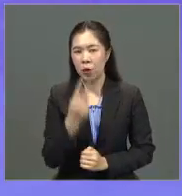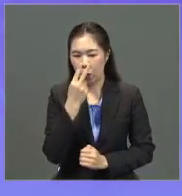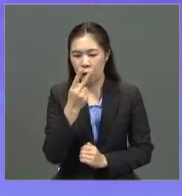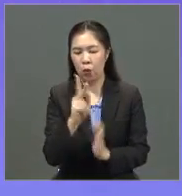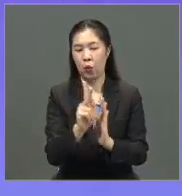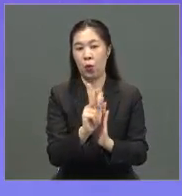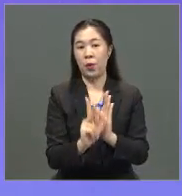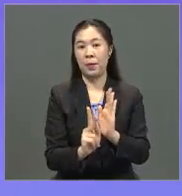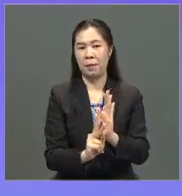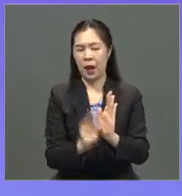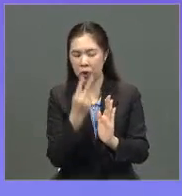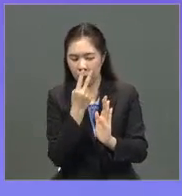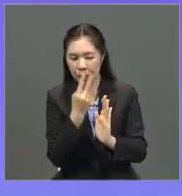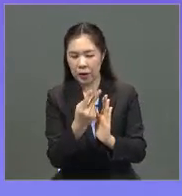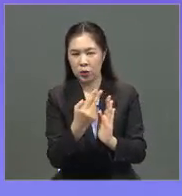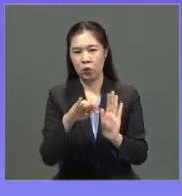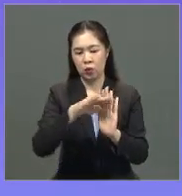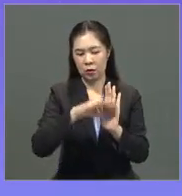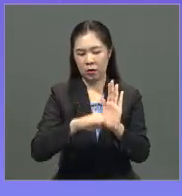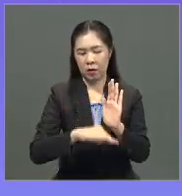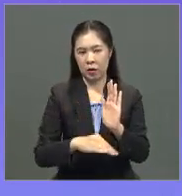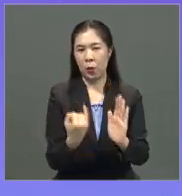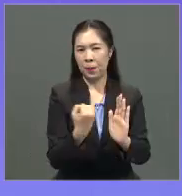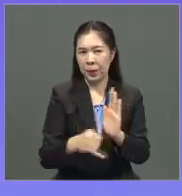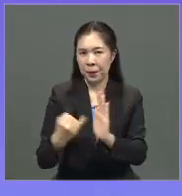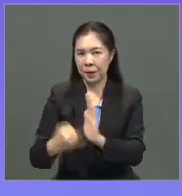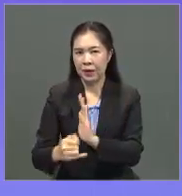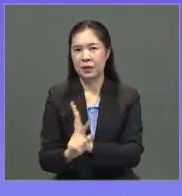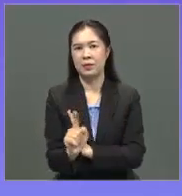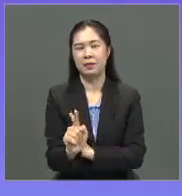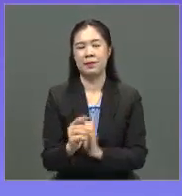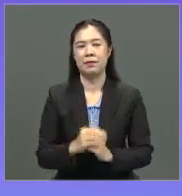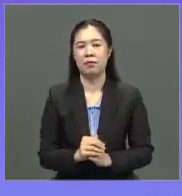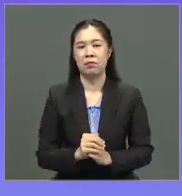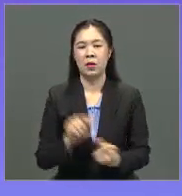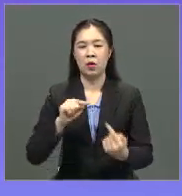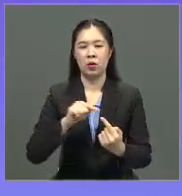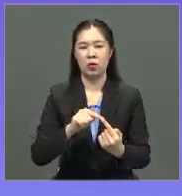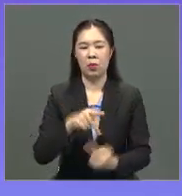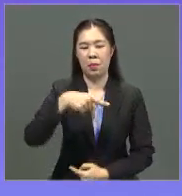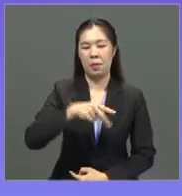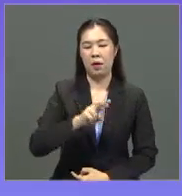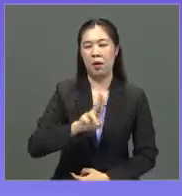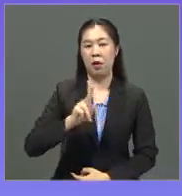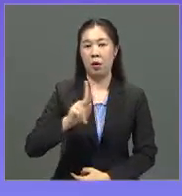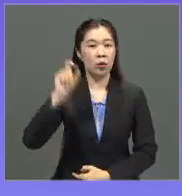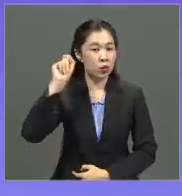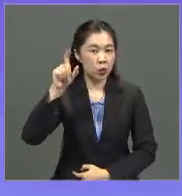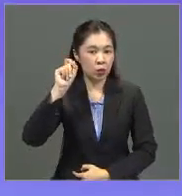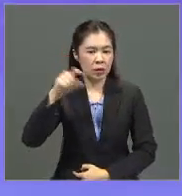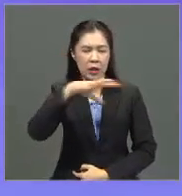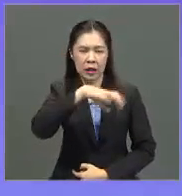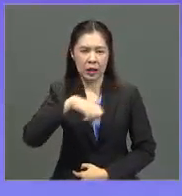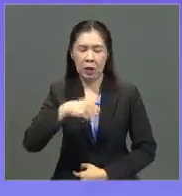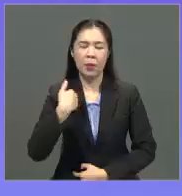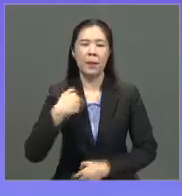บทกฎหมายที่นำมาเอาผิดกับสิ่งที่ความผิดที่เขาไปทำแล้วก็จะเห็นว่าไม่ได้หยิบจับหรือพ.ร.ก.ฉุกเฉินจะใช้เท่าไหร่ดีมันก็ยันพื้น